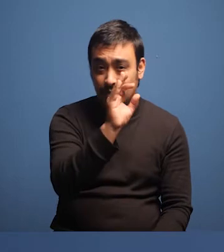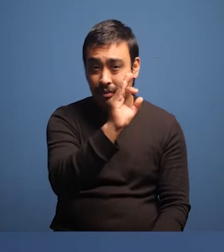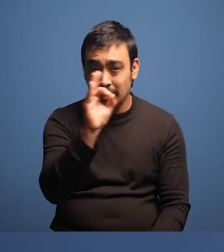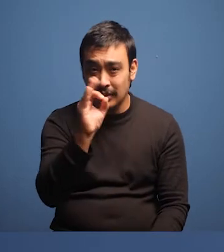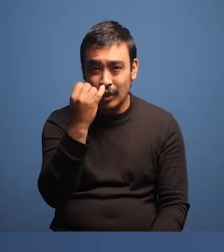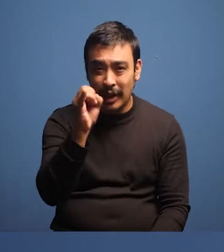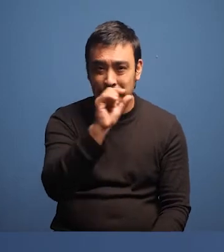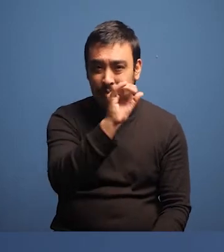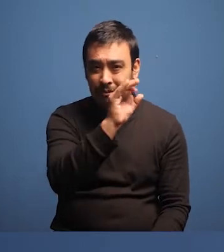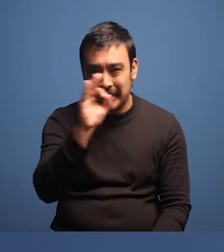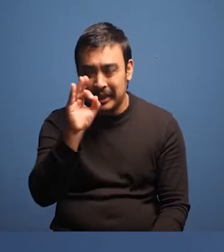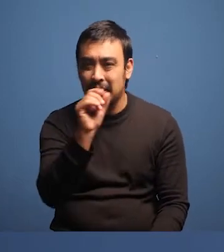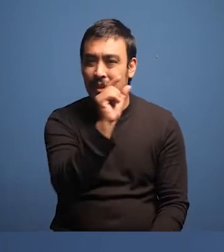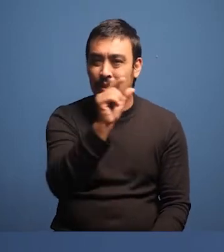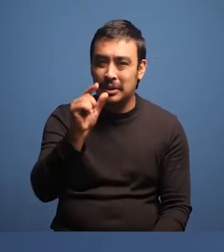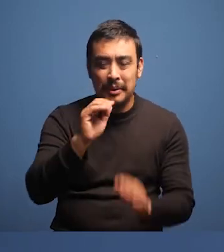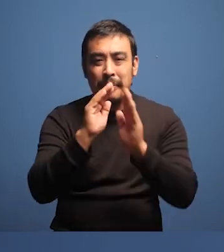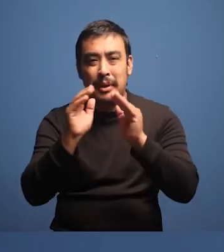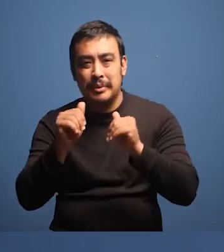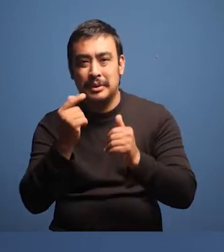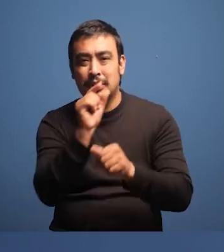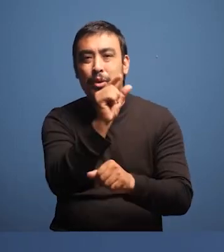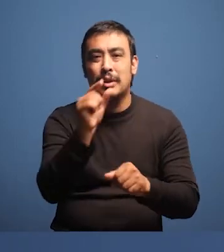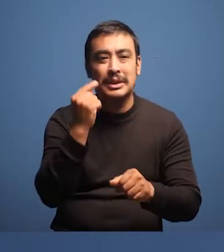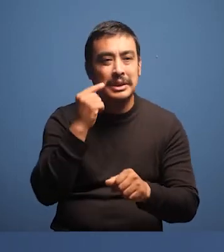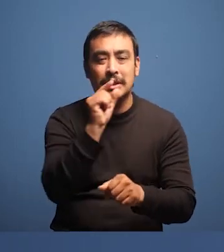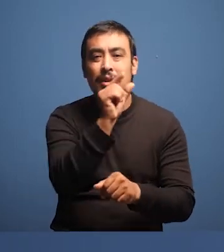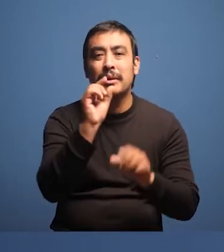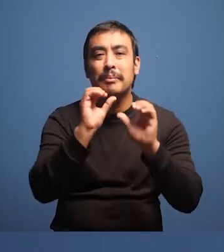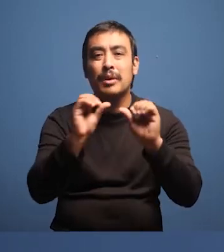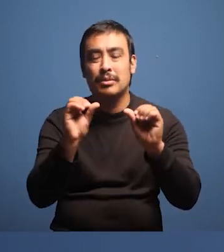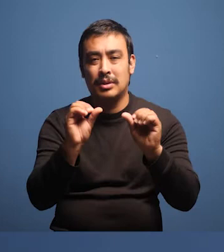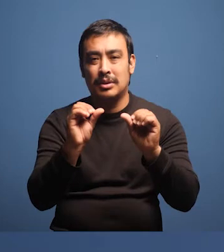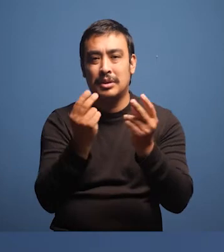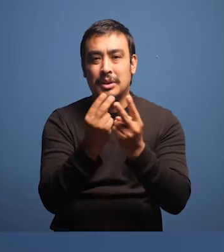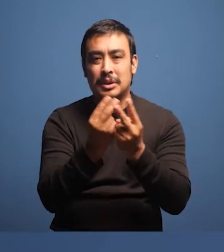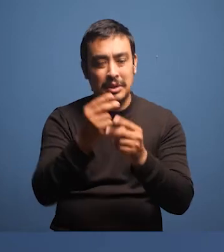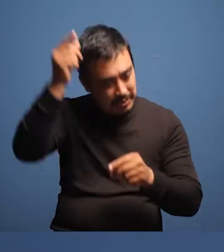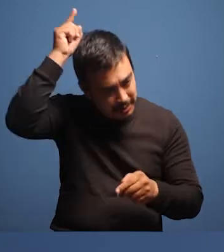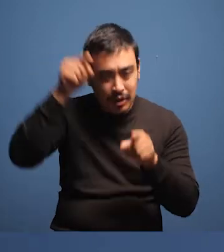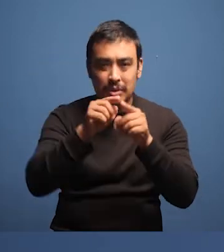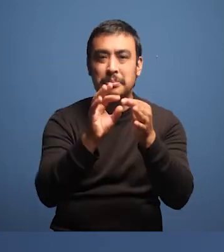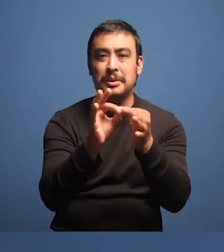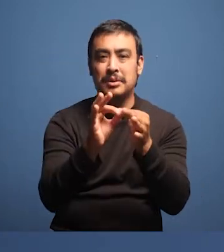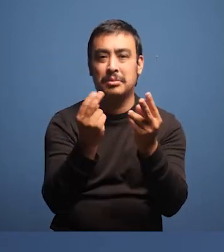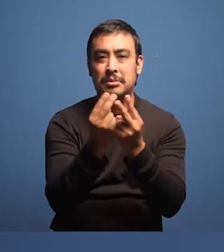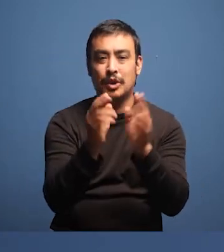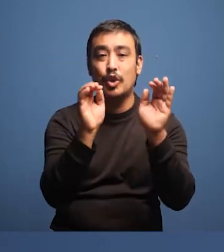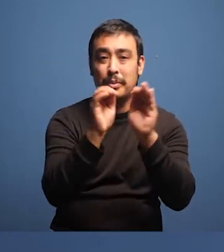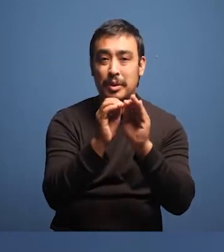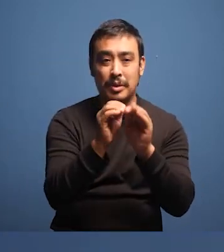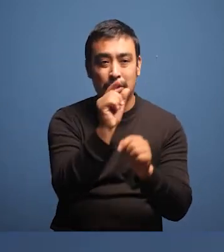अहिलेसम्ममा चाहिँ मान्छेहरूले चाहिँ डिफ्रेन्ट हामीले डेली वर्डहरू डेली टर्महरू युज गर्छौँ कतिको त त्यो कल्चरसँगै रिलेट भइसकेको हुन्छ होइन कतिलाई त्यो वर्ड यति